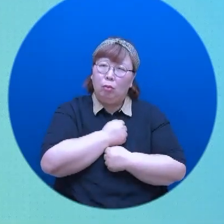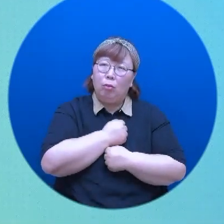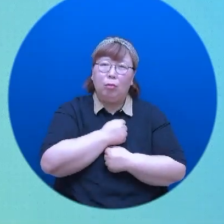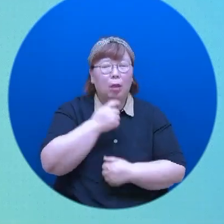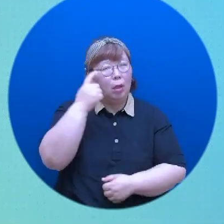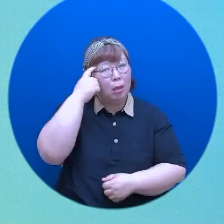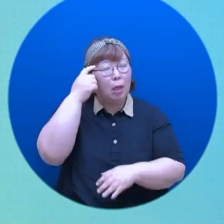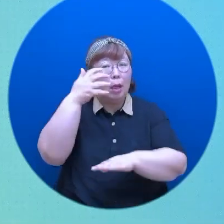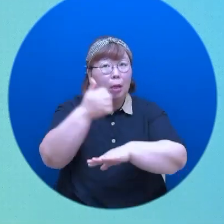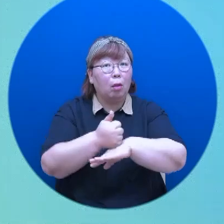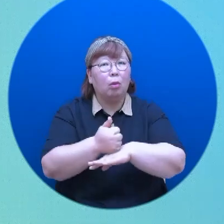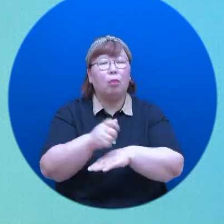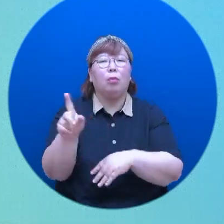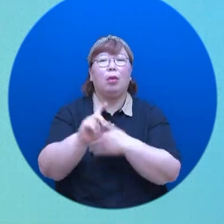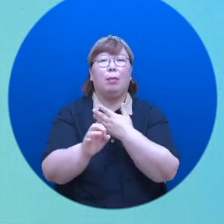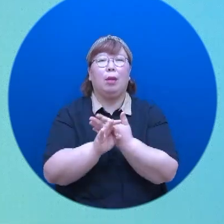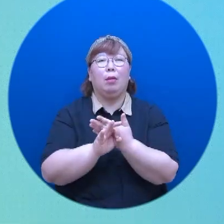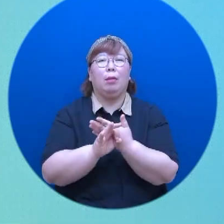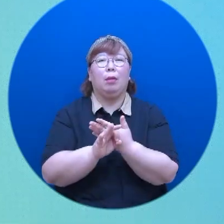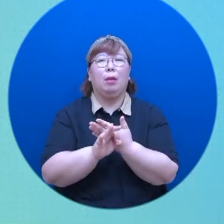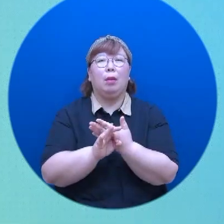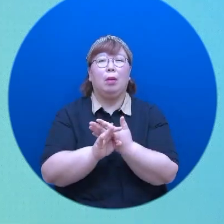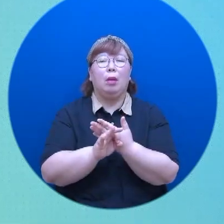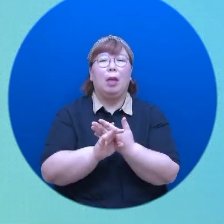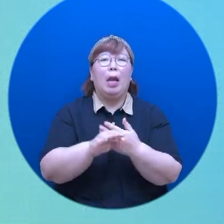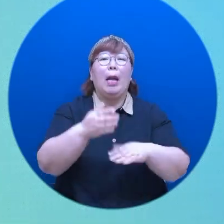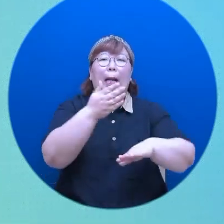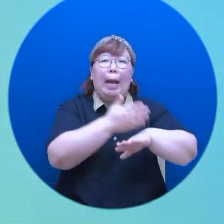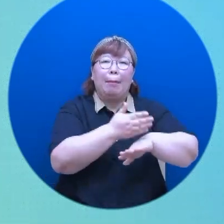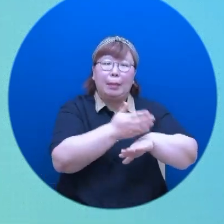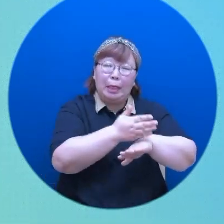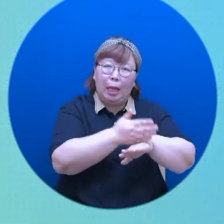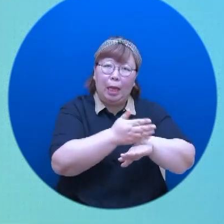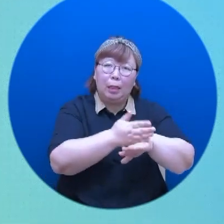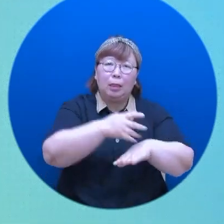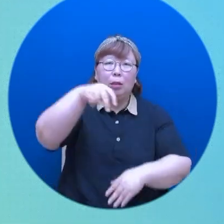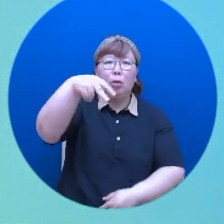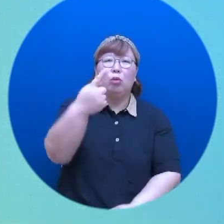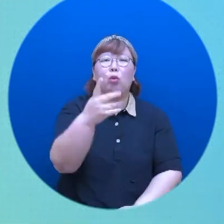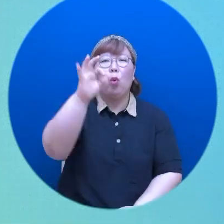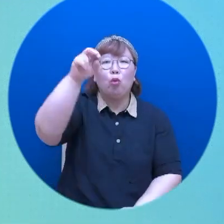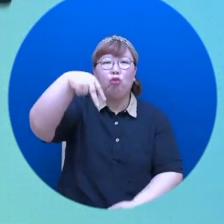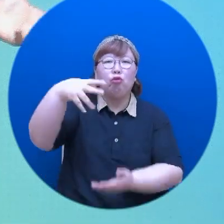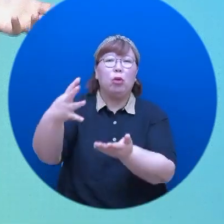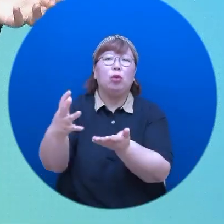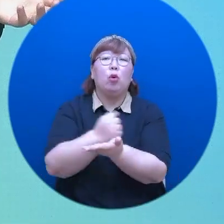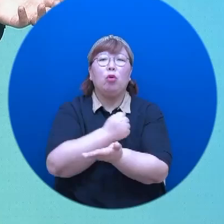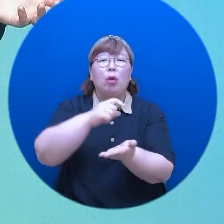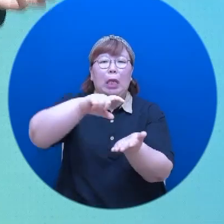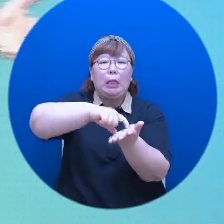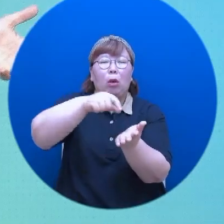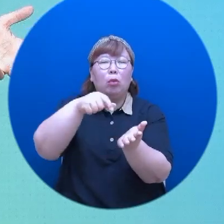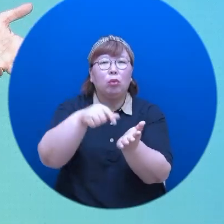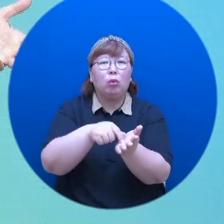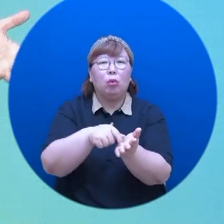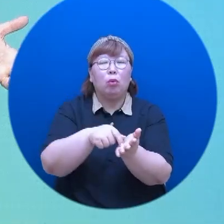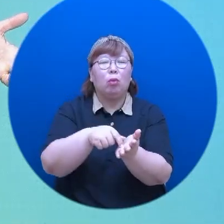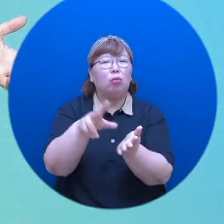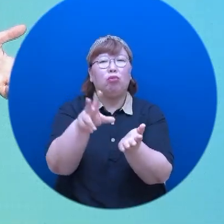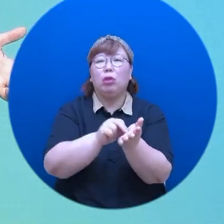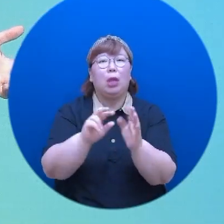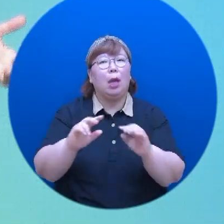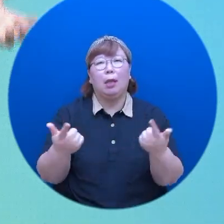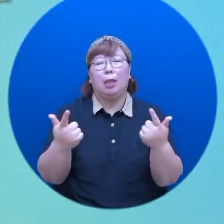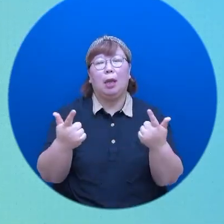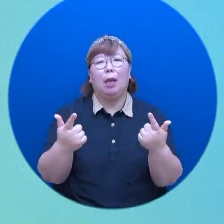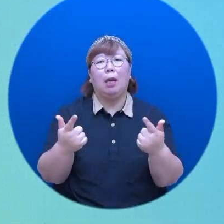같아요. 감사는 소유의 크기의 문제가 아니다. 그렇다면